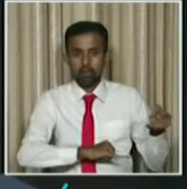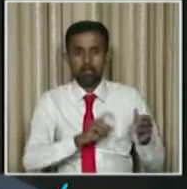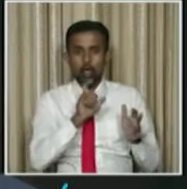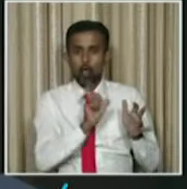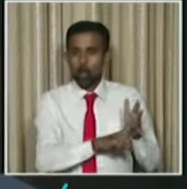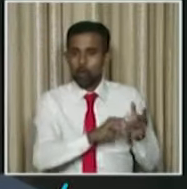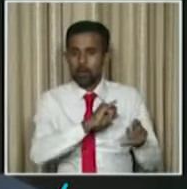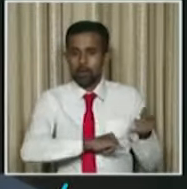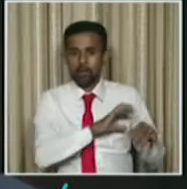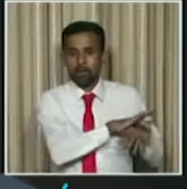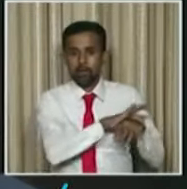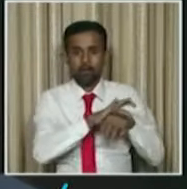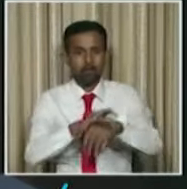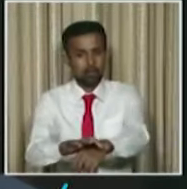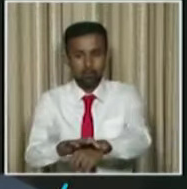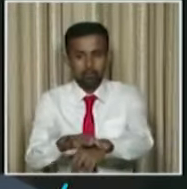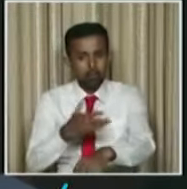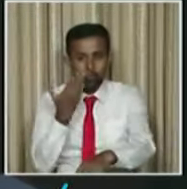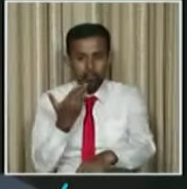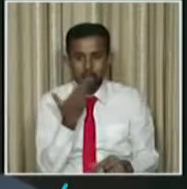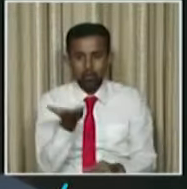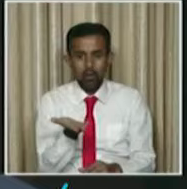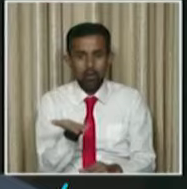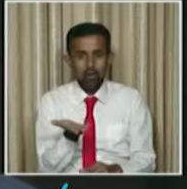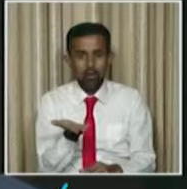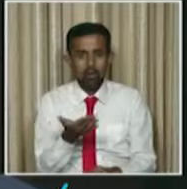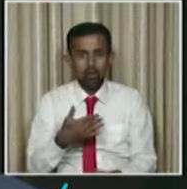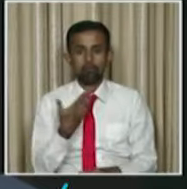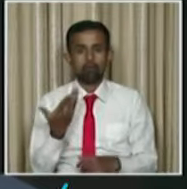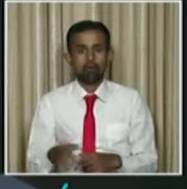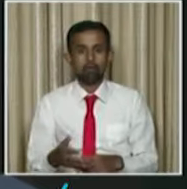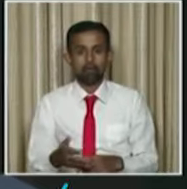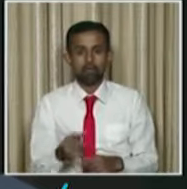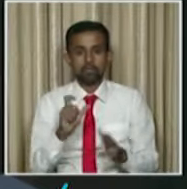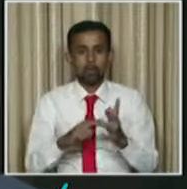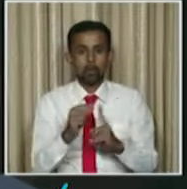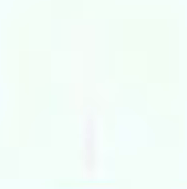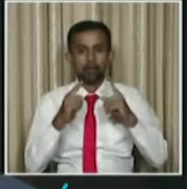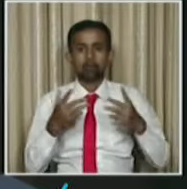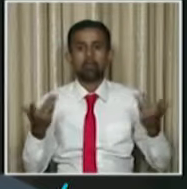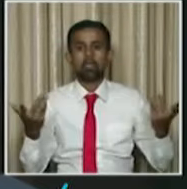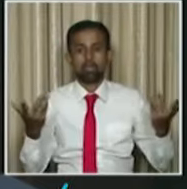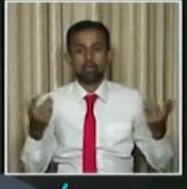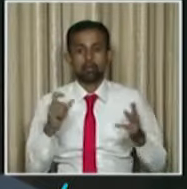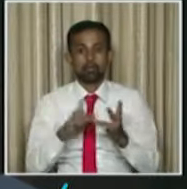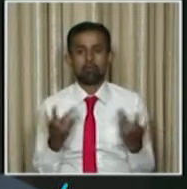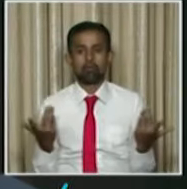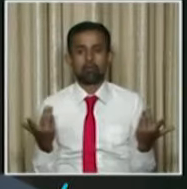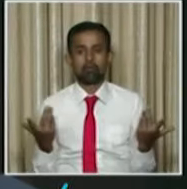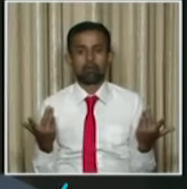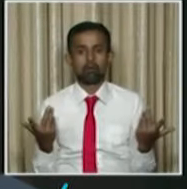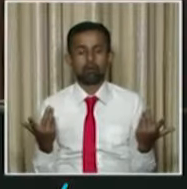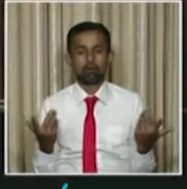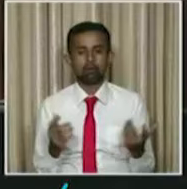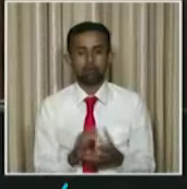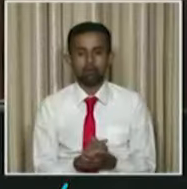සම්බන්ධීකරණ ලේකම් අරගෙන කන්සල්ටටි කමිටිස් වලට යන්න අවසරය තියනවද මගේ කට වහලා තියෙන්නේ කෝප් එකේ මට කතා කරන්න බෑ කෝප් එකේ කට අරින්න බෑ